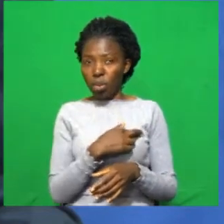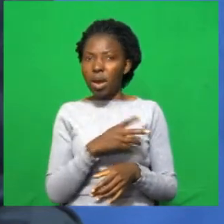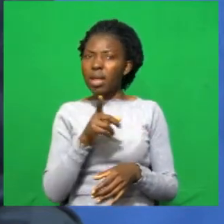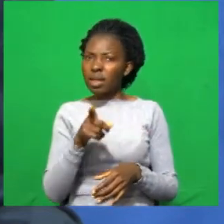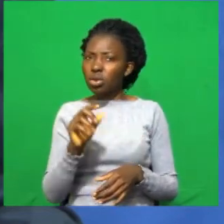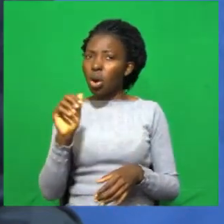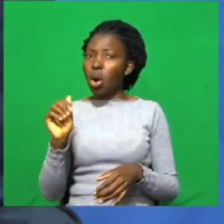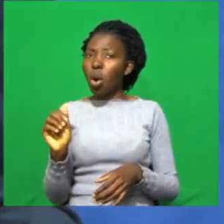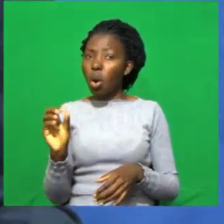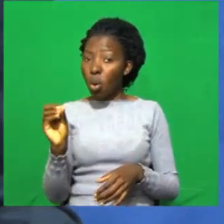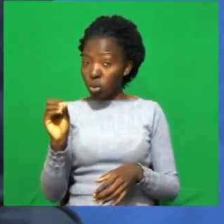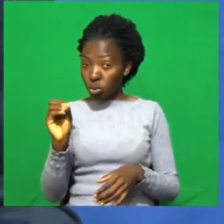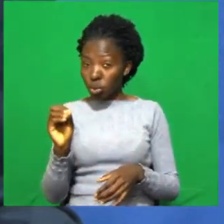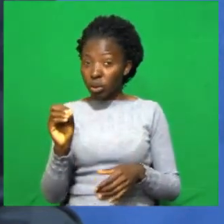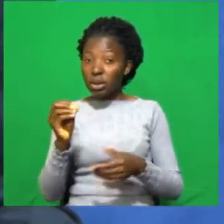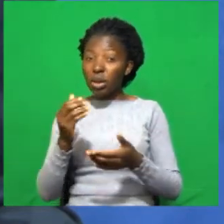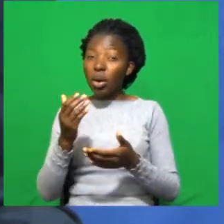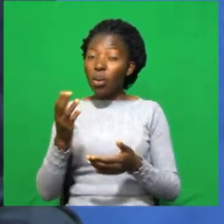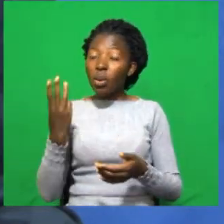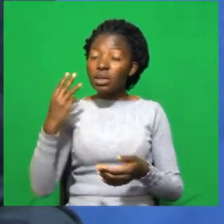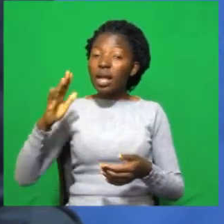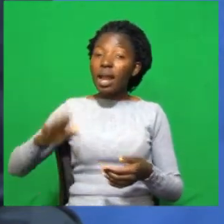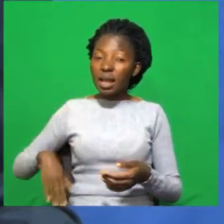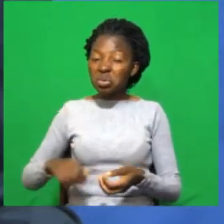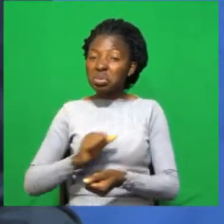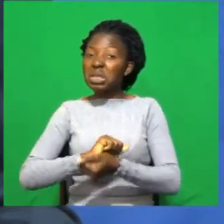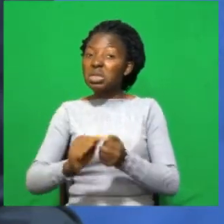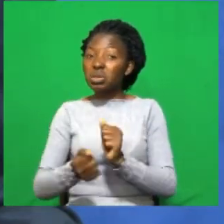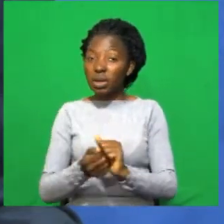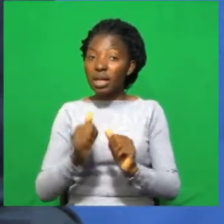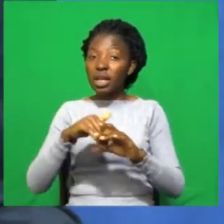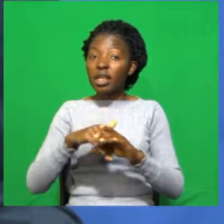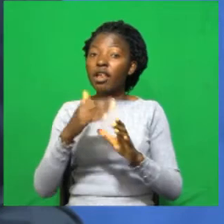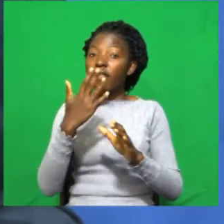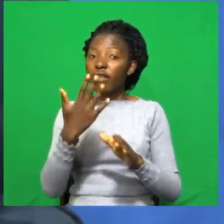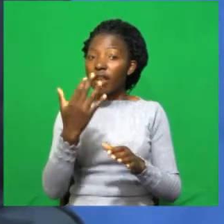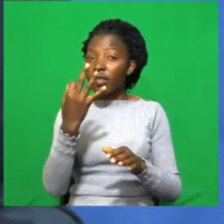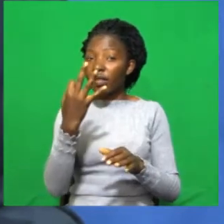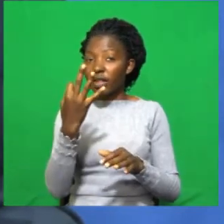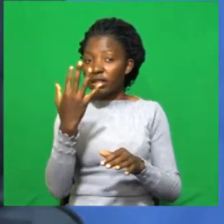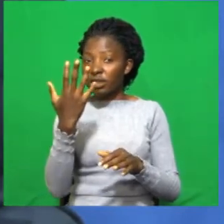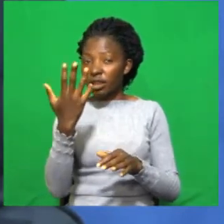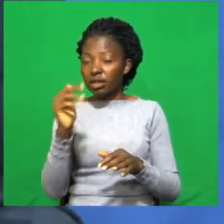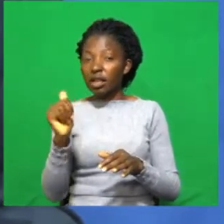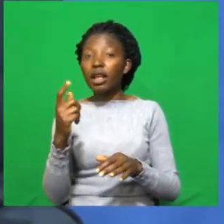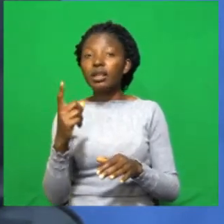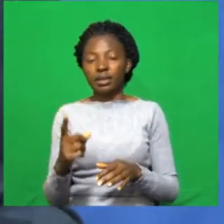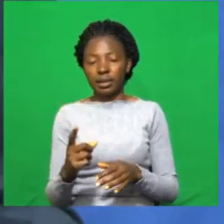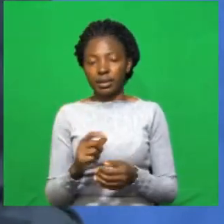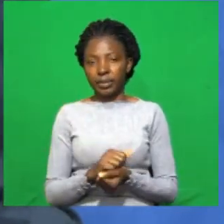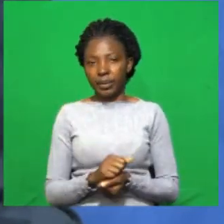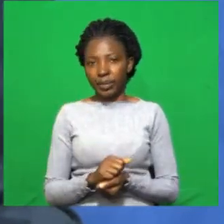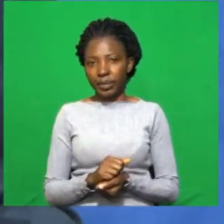Maostrogoths ndo akazopedzisira akaita nharo akapedzisira kuparadzwa muna 538 AD.